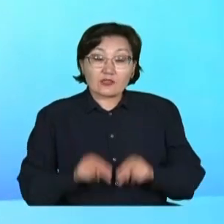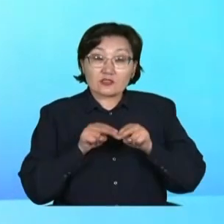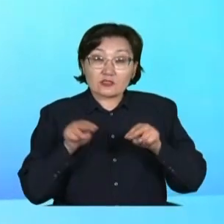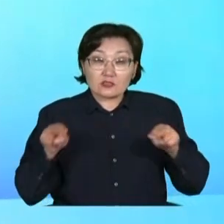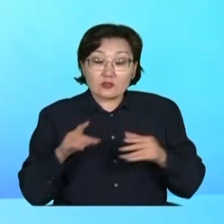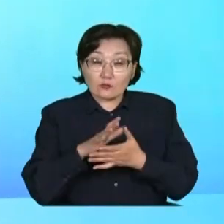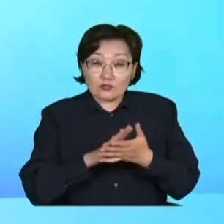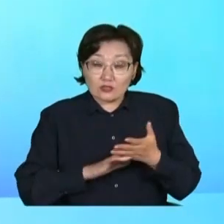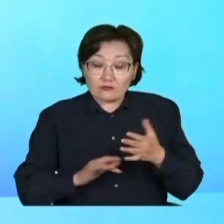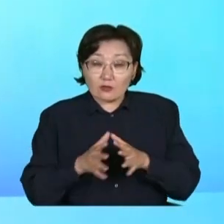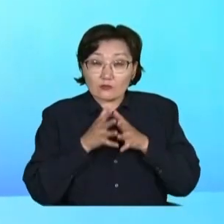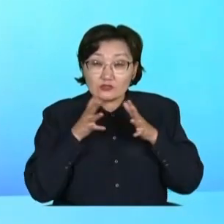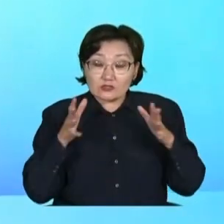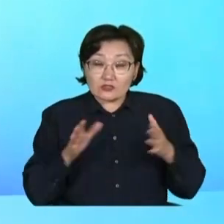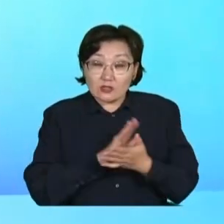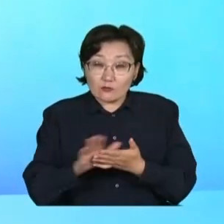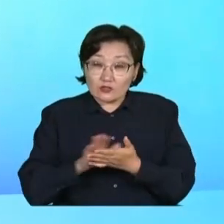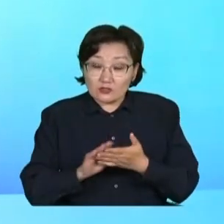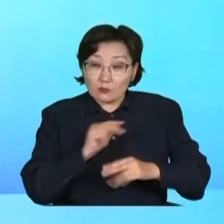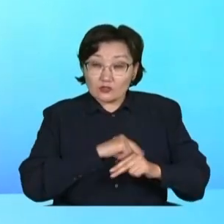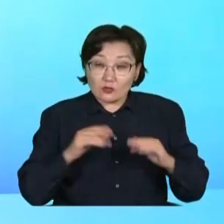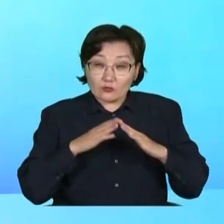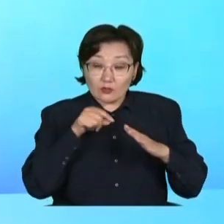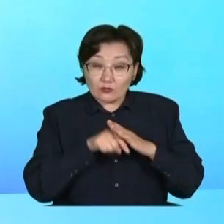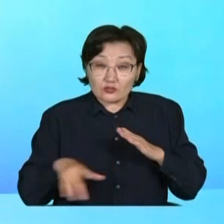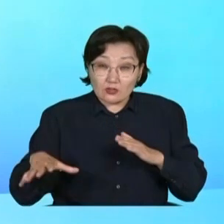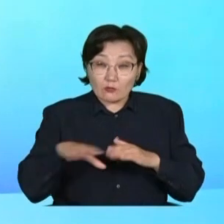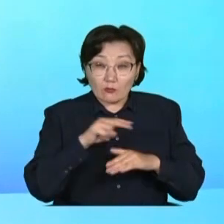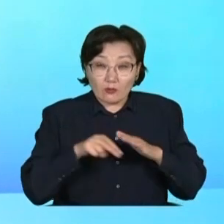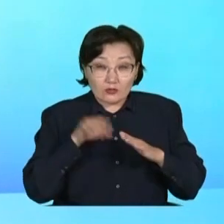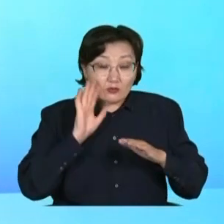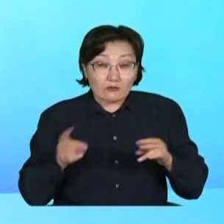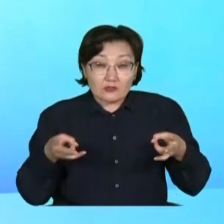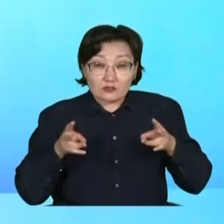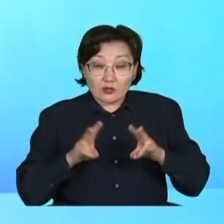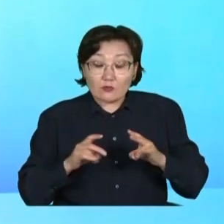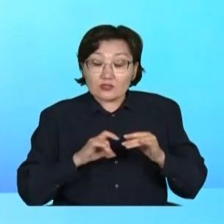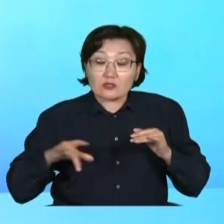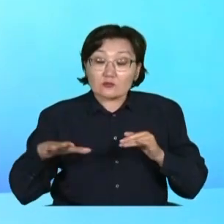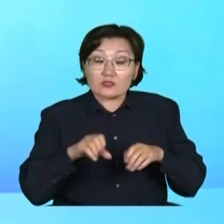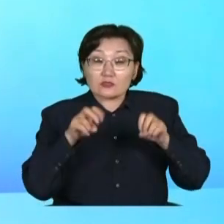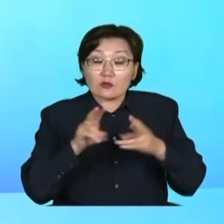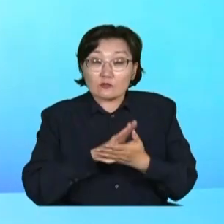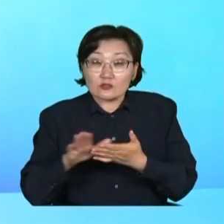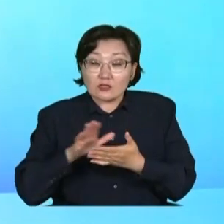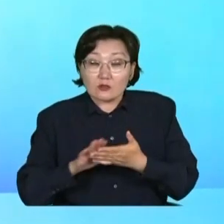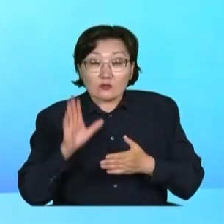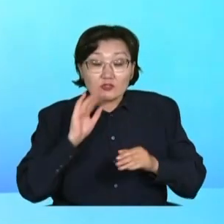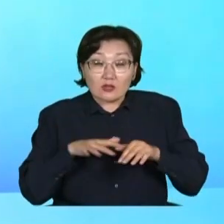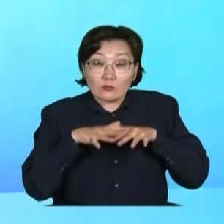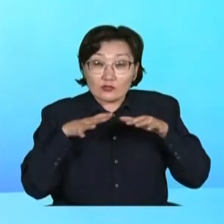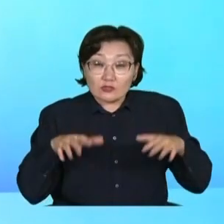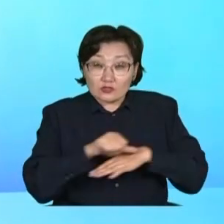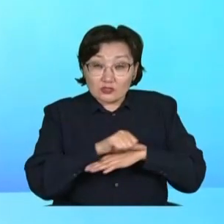Петропавловске продолжается масштабная дезинфекция домов и дворов в потопленных микрорайонах. Специалисты обрабатывают ранее затопленные территории,